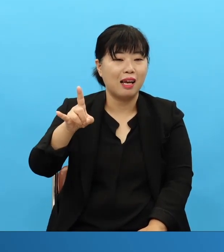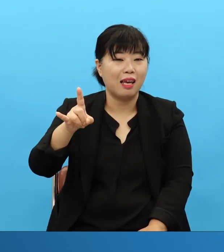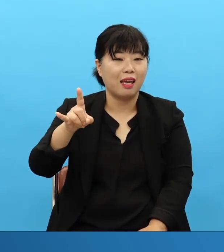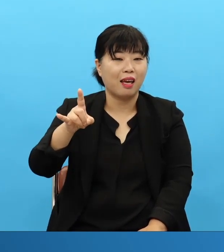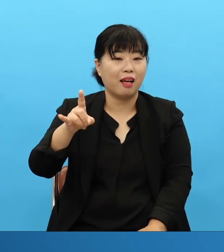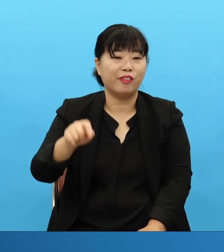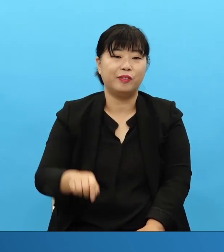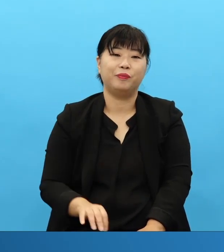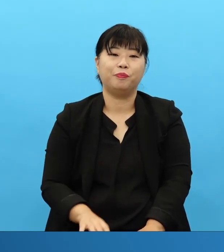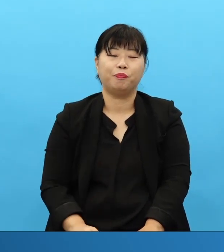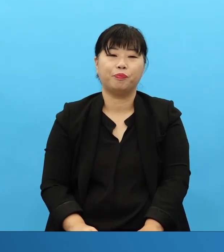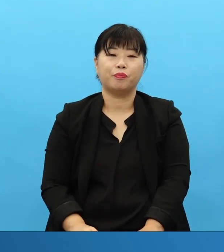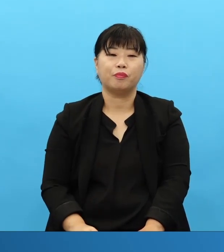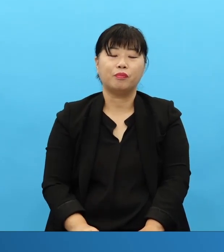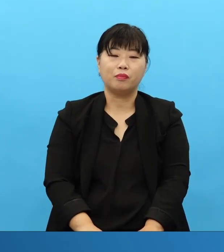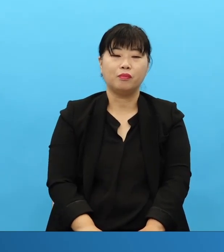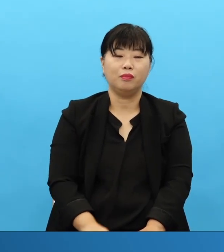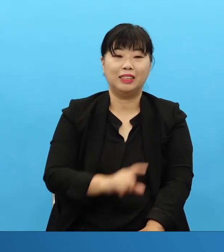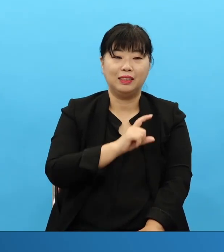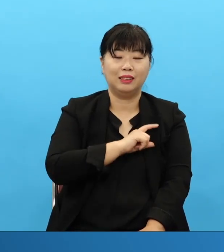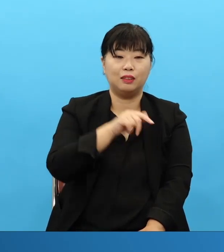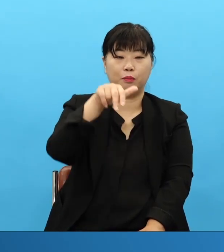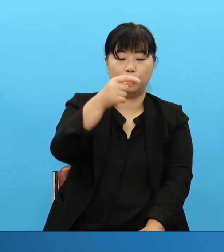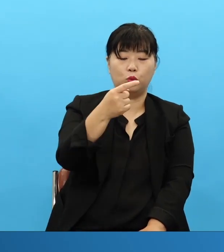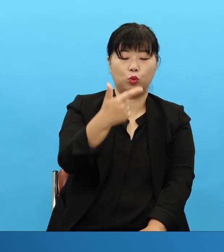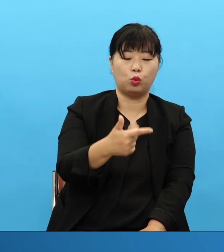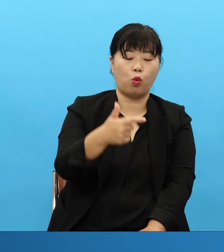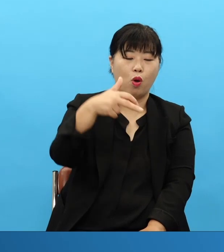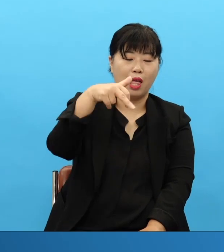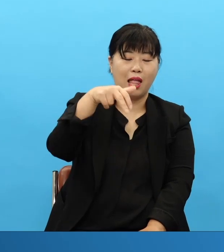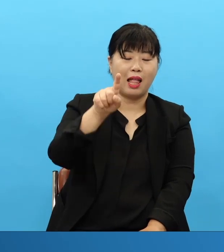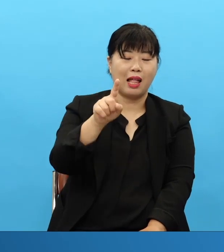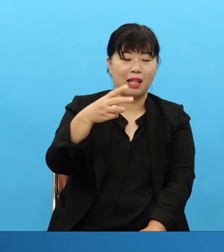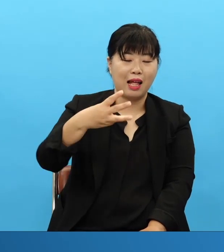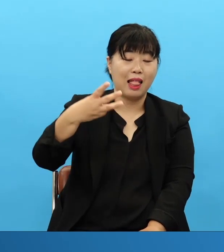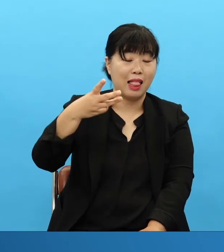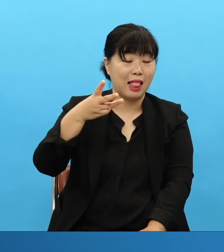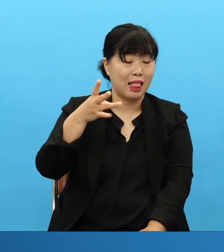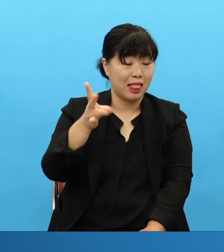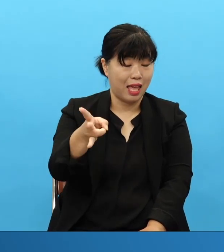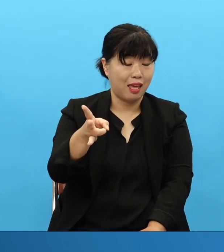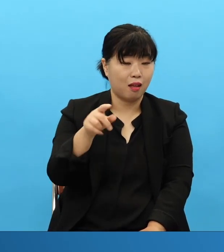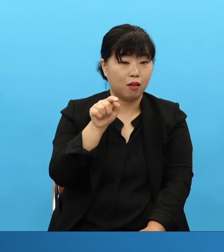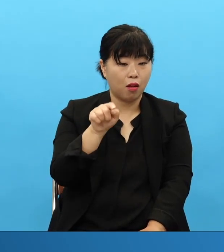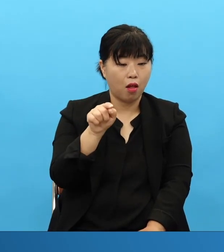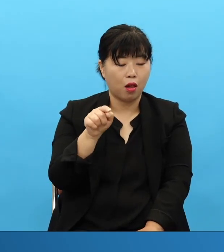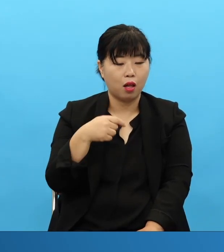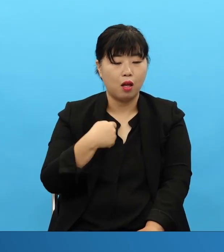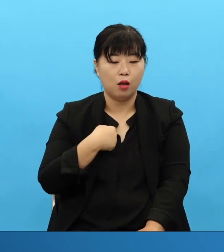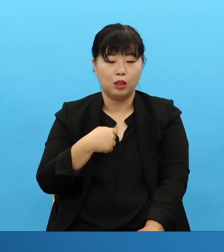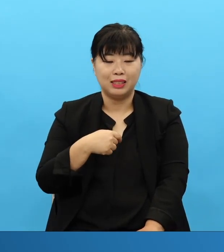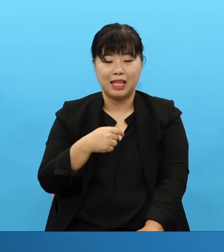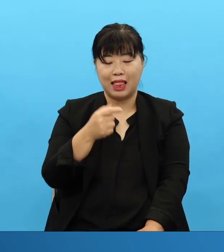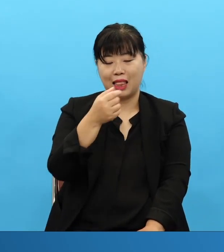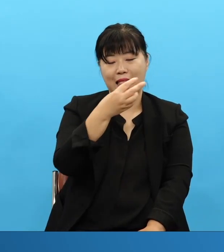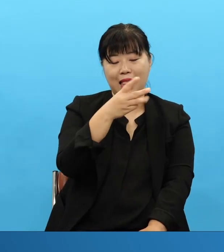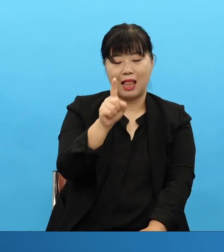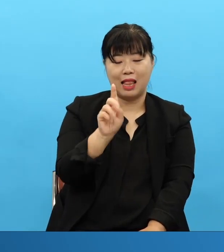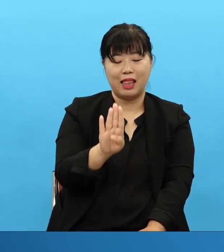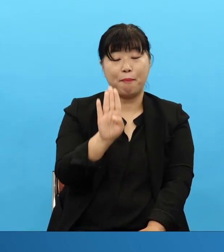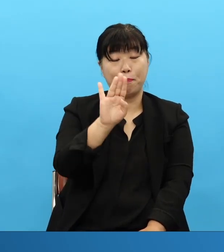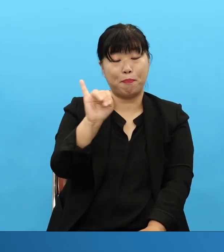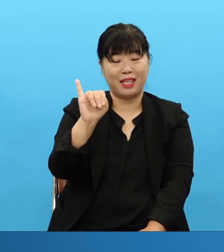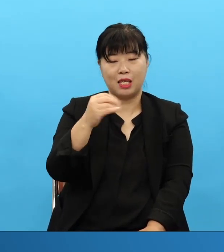조금 내용이 있는 랍비가 한 명 있었어요. At that time, there was a rabbi named John Carley. 이 랍비가